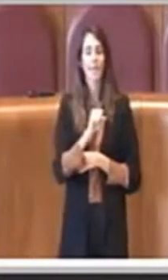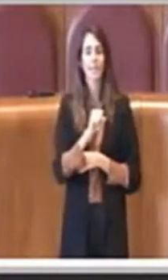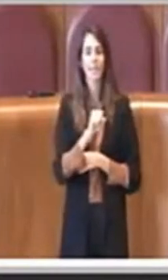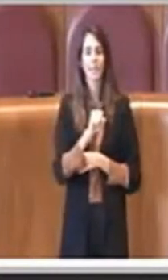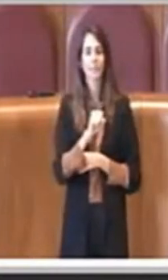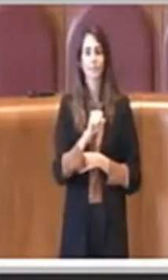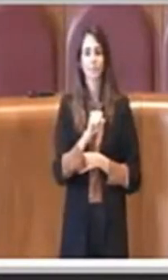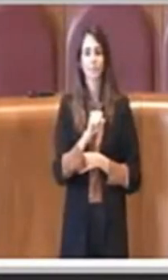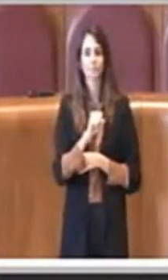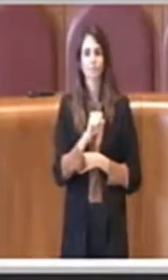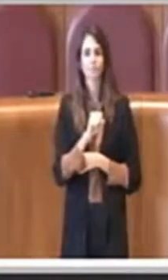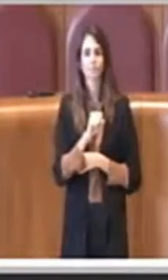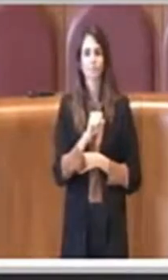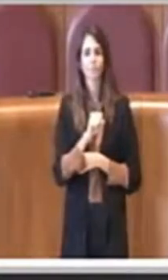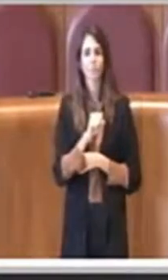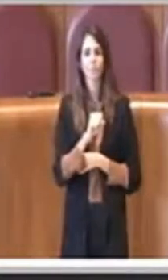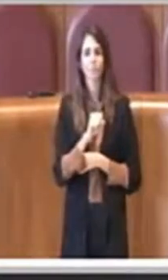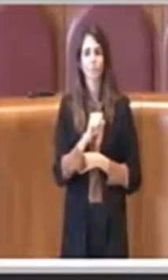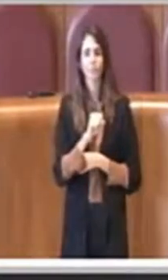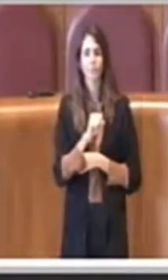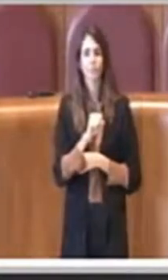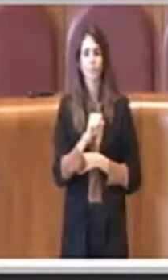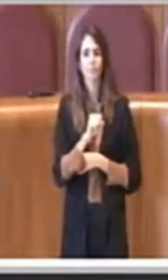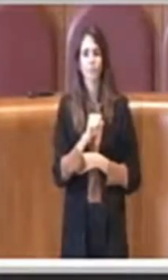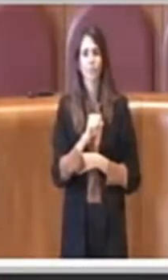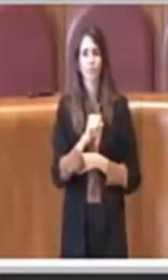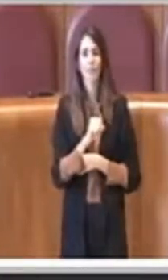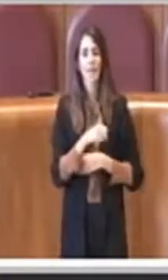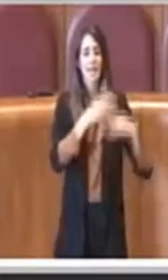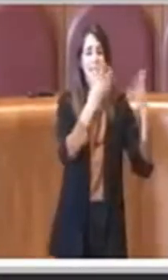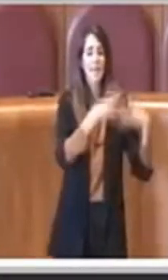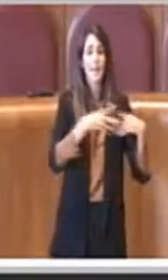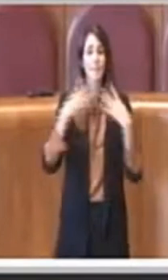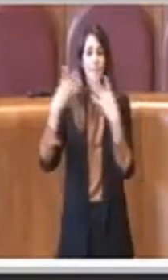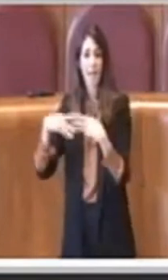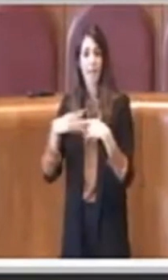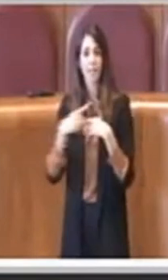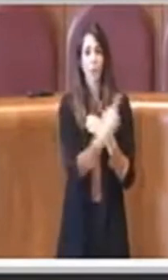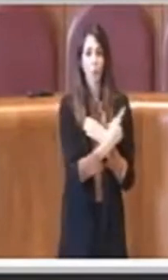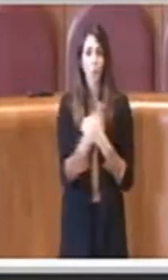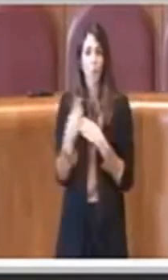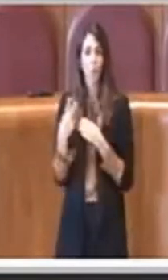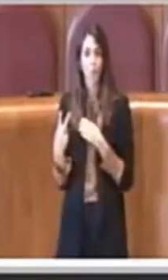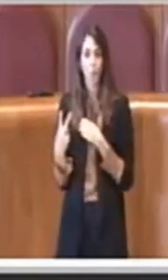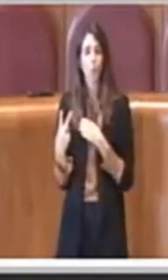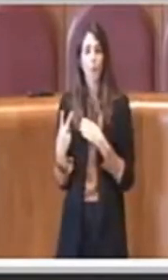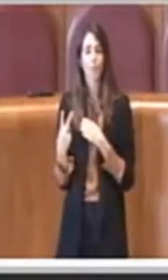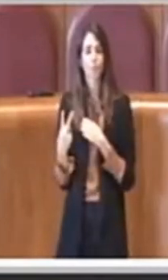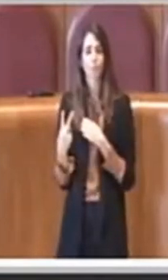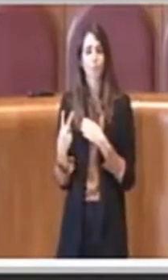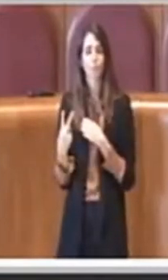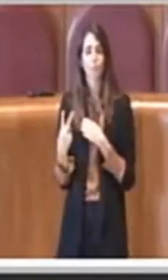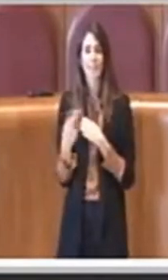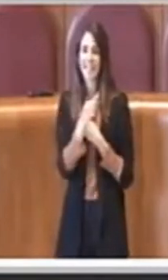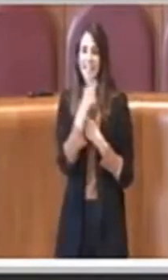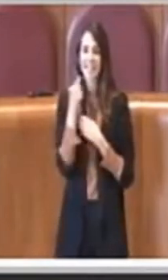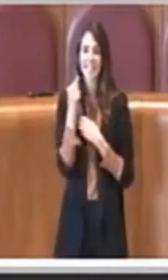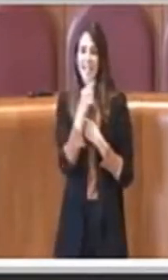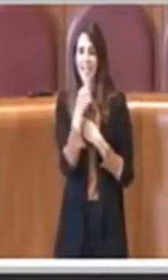ecco, utilizzo questo termine, i due impianti di Malagrotta 1 e Malagrotta 2 sicuramente